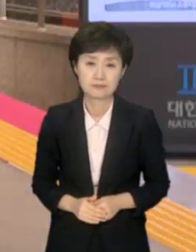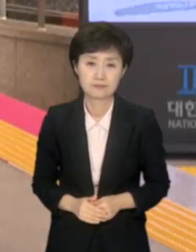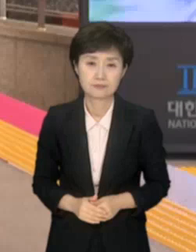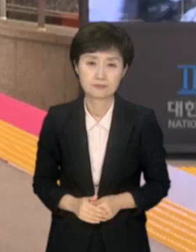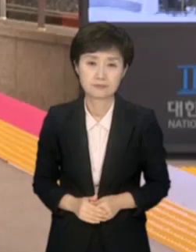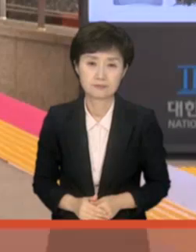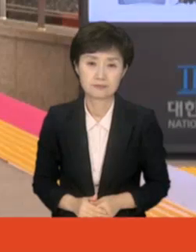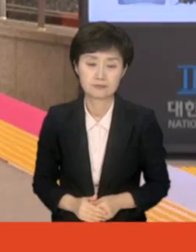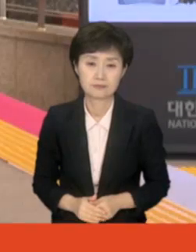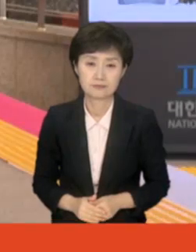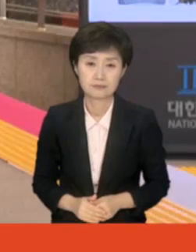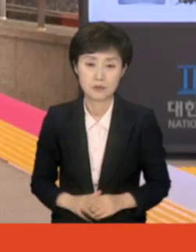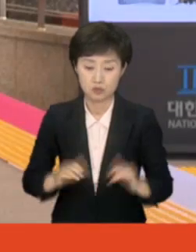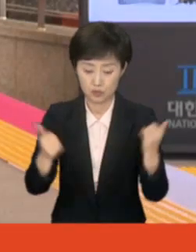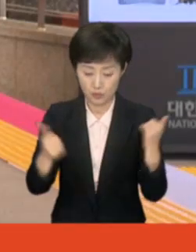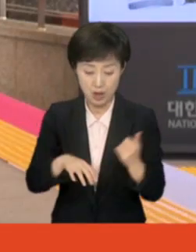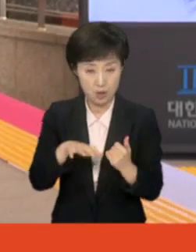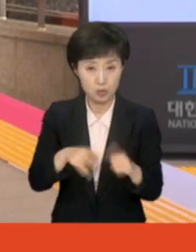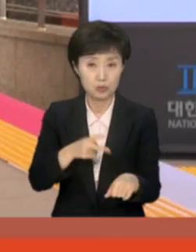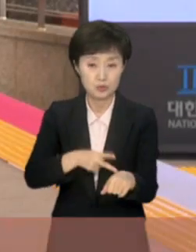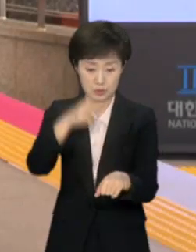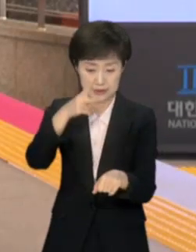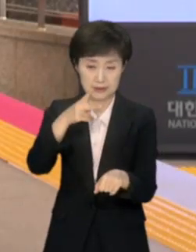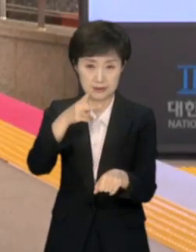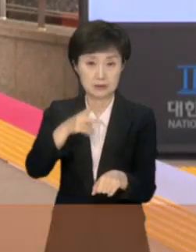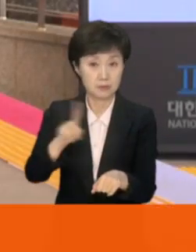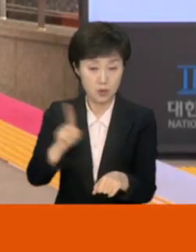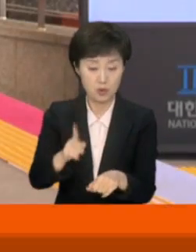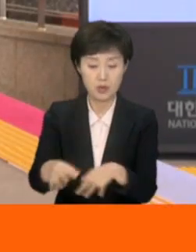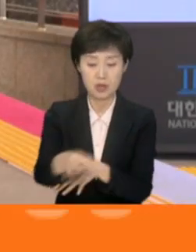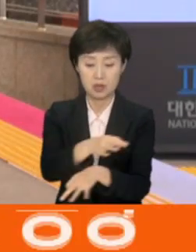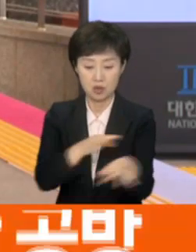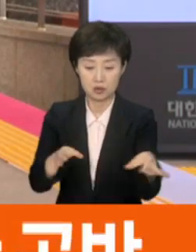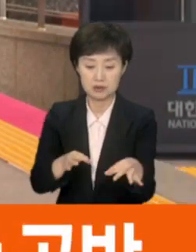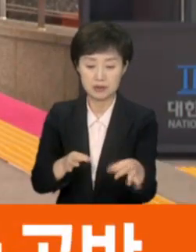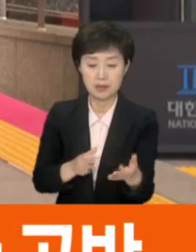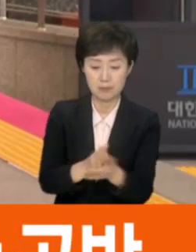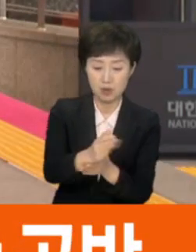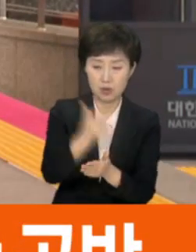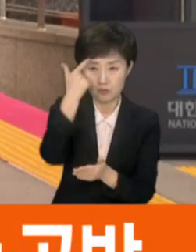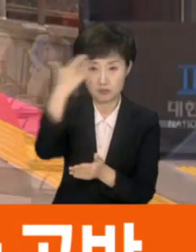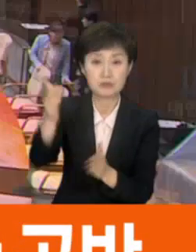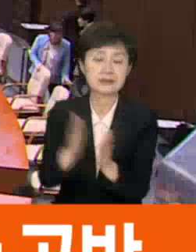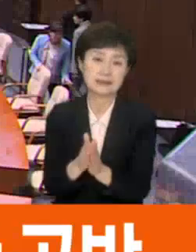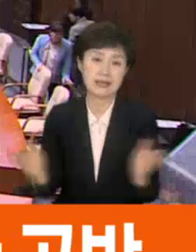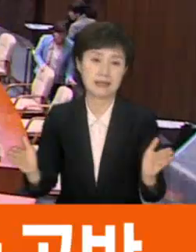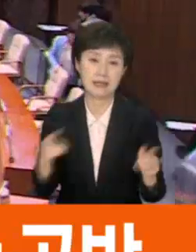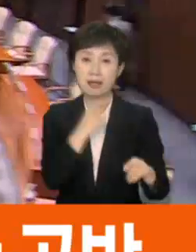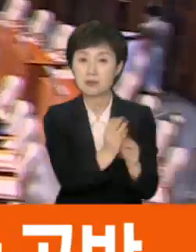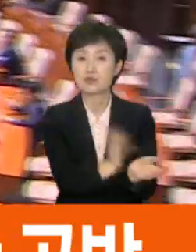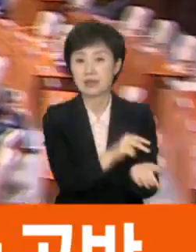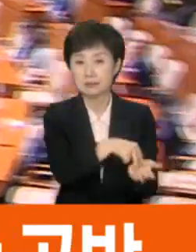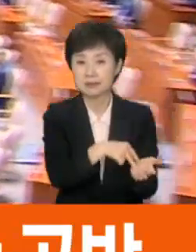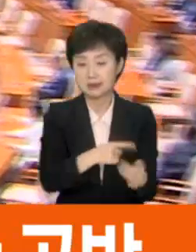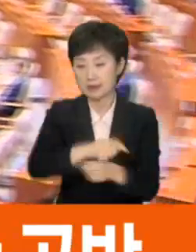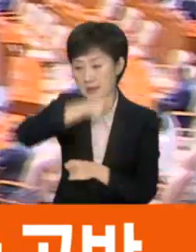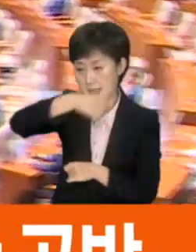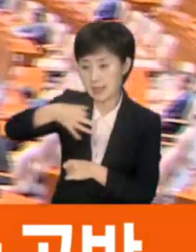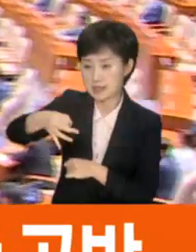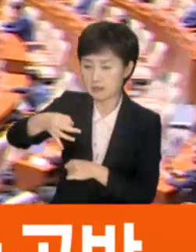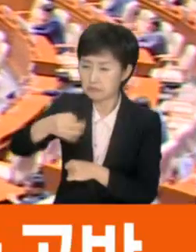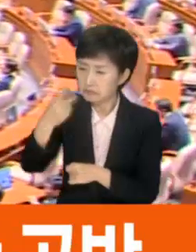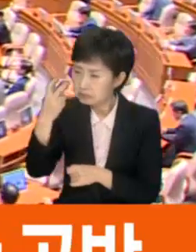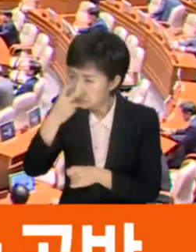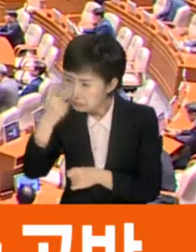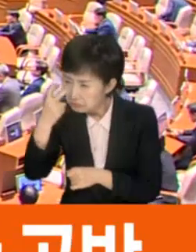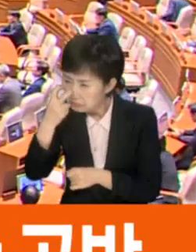네 국회입니다 국회는 오늘 오후 2시부터 경제분야 대정부 질문을 진행합니다 민주당은 내년도 예산안에